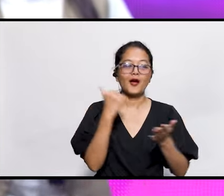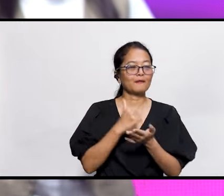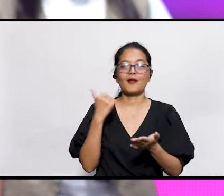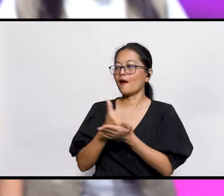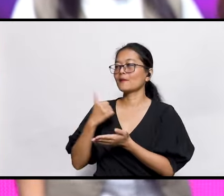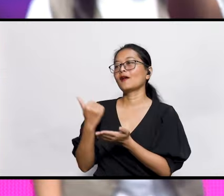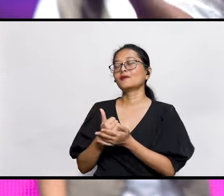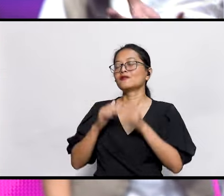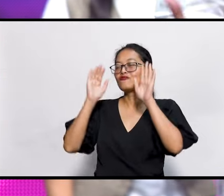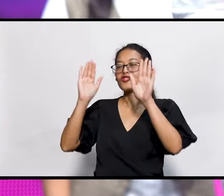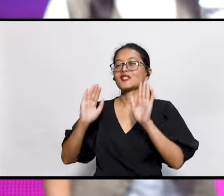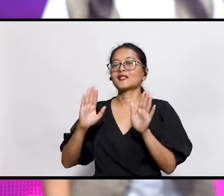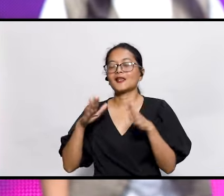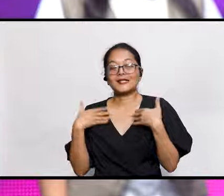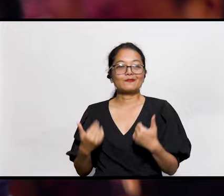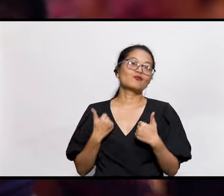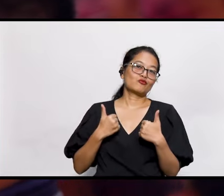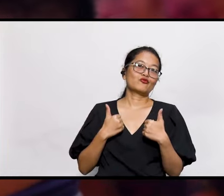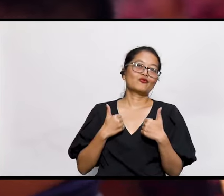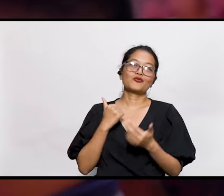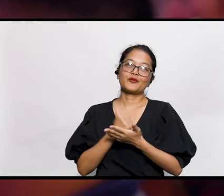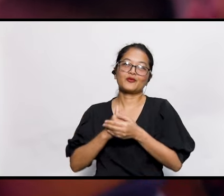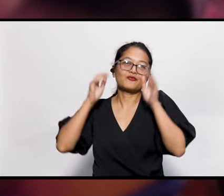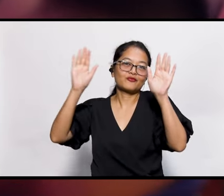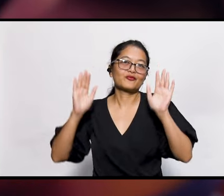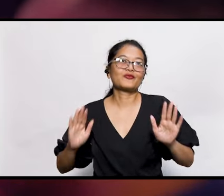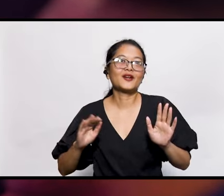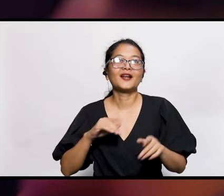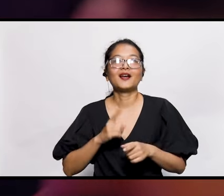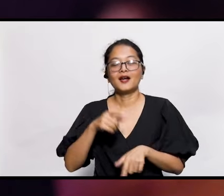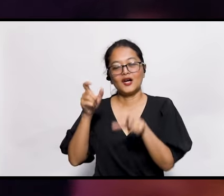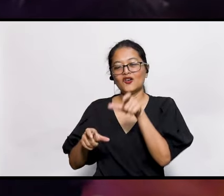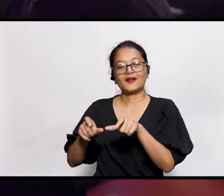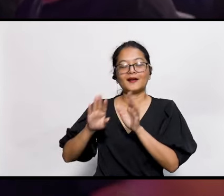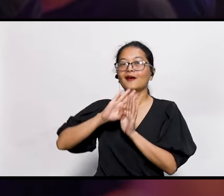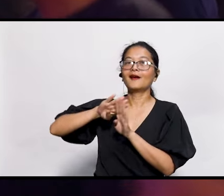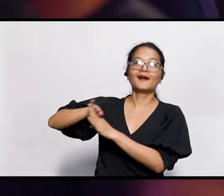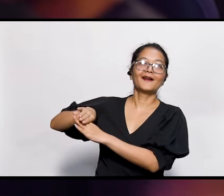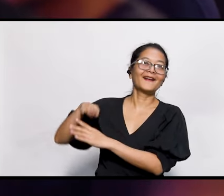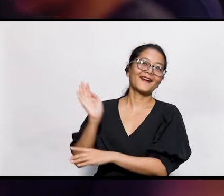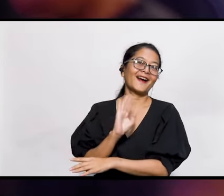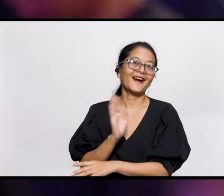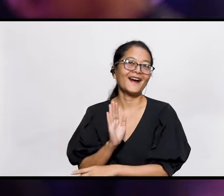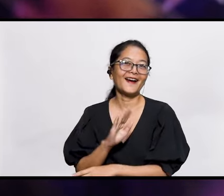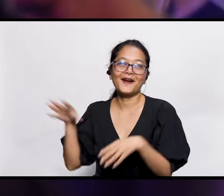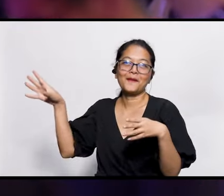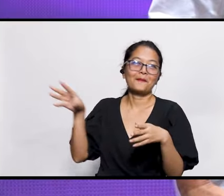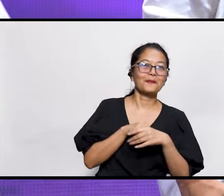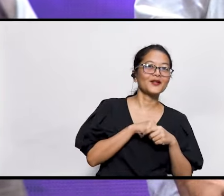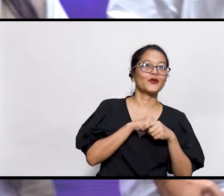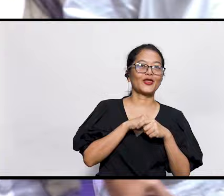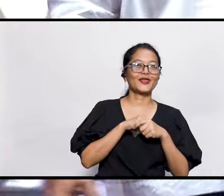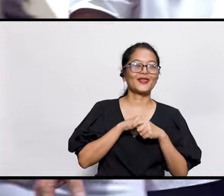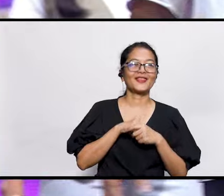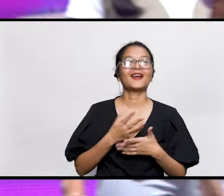kesembuhan begitu dahsat Tidak ada orang ketinggalan di sini yang percaya katakan Amin Karen